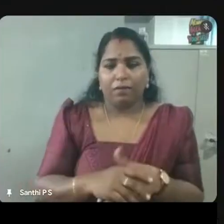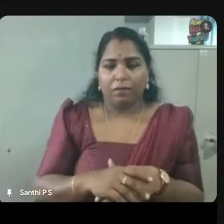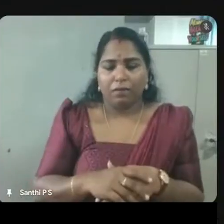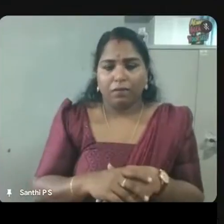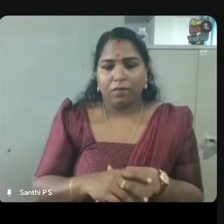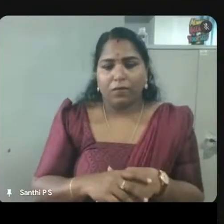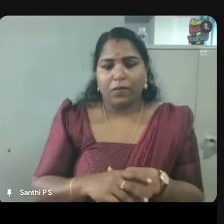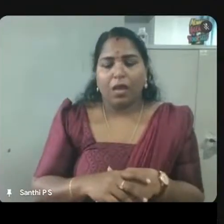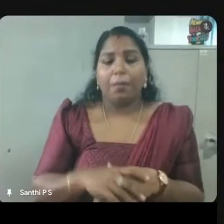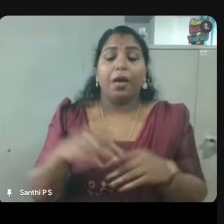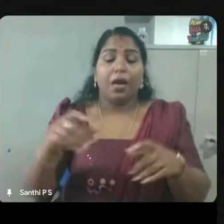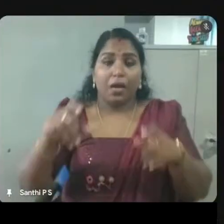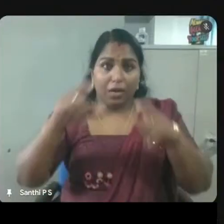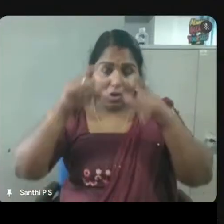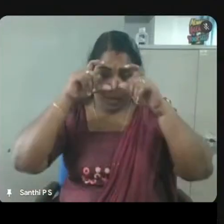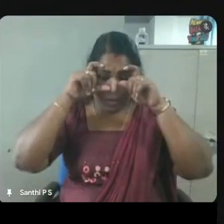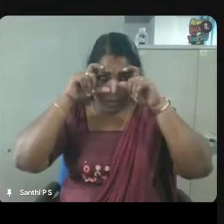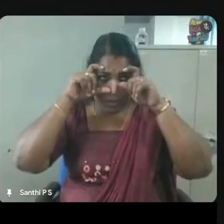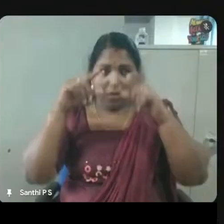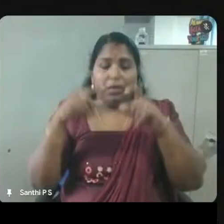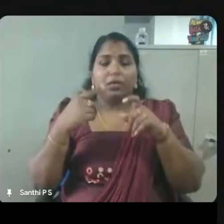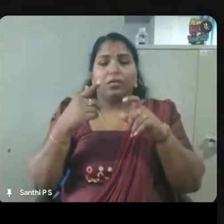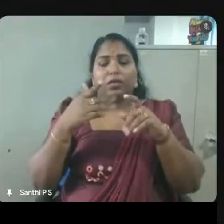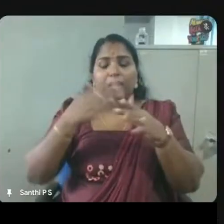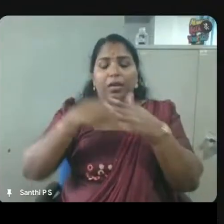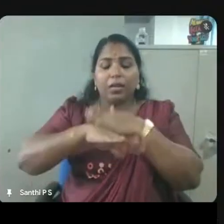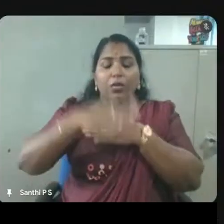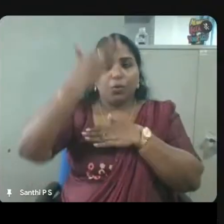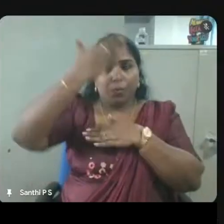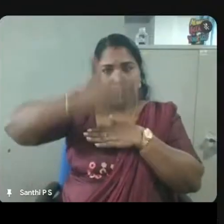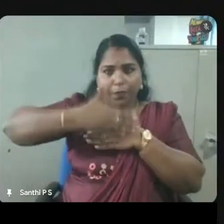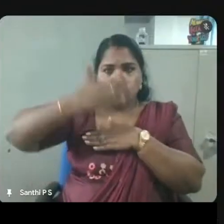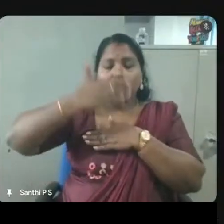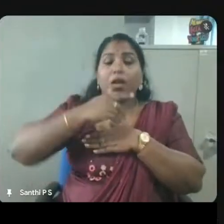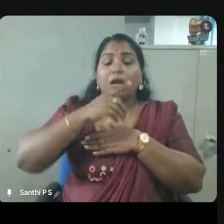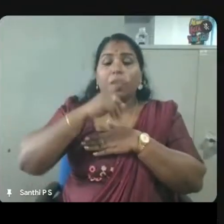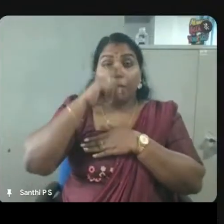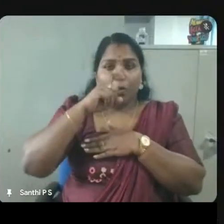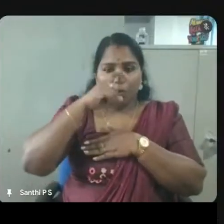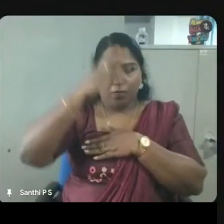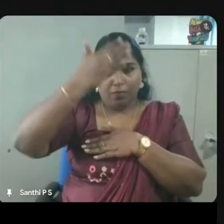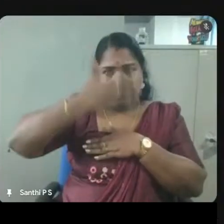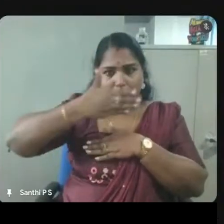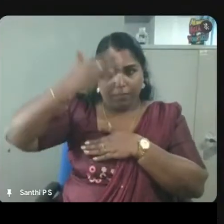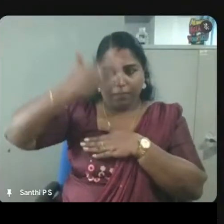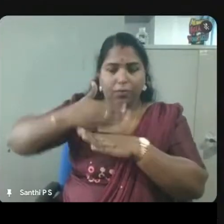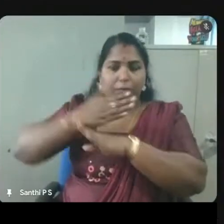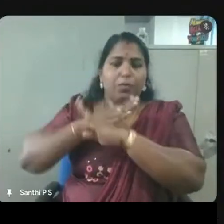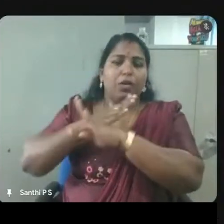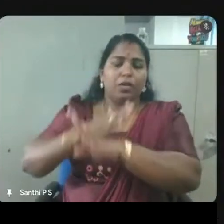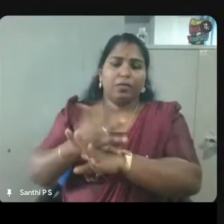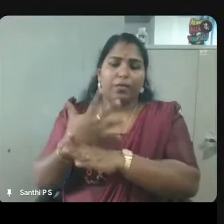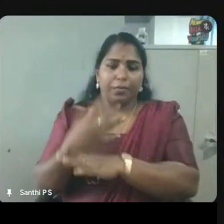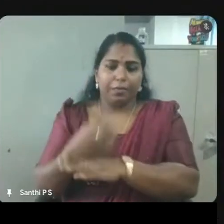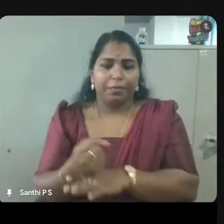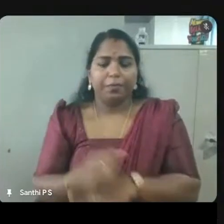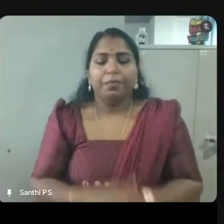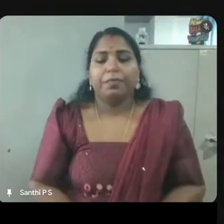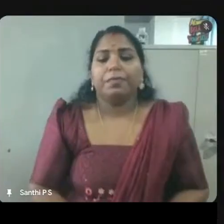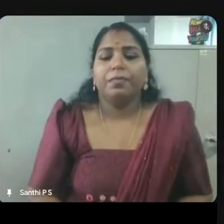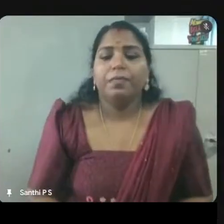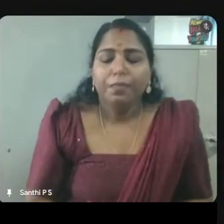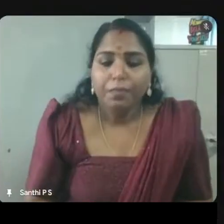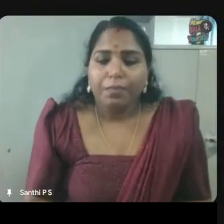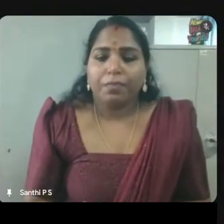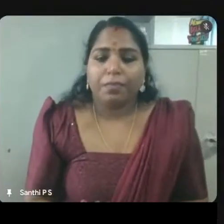കണ്ണാടിയിൽ ഒരു UV പ്രൊട്ടക്ഷൻ, ബ്ലൂ പ്രൊട്ടക്ഷൻ ഇട്ട് കൊടുക്കുക. അതുപോലെ നമുക്ക് ആ കണ്ണാടിയുടെ കറക്റ്റ് പോർഷനിൽ കൂടി നോക്കണം. ആ കണ്ണാടി എന്ന് പറയുന്നത് നമ്മൾ